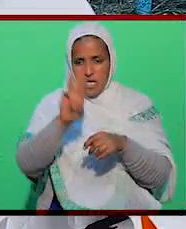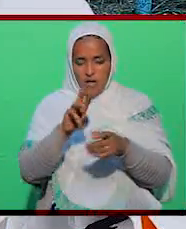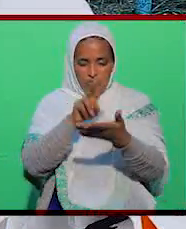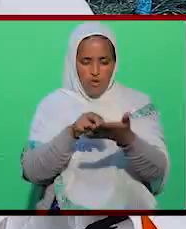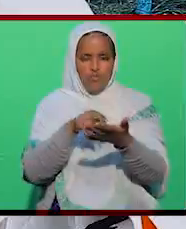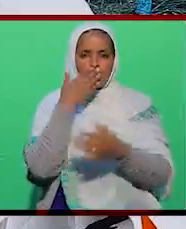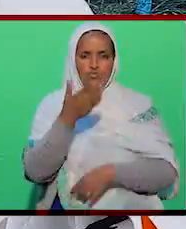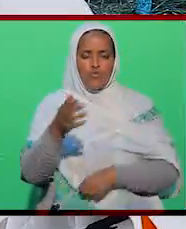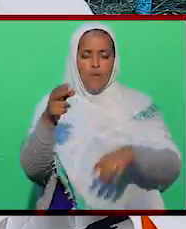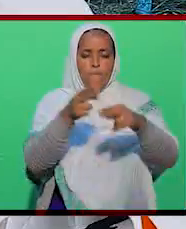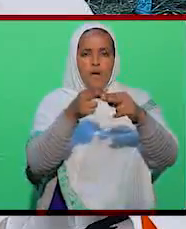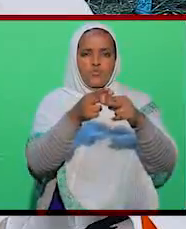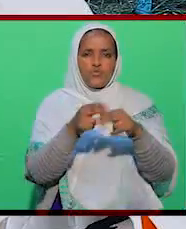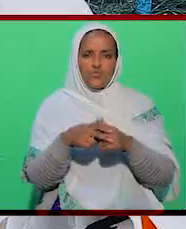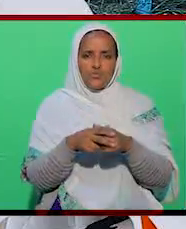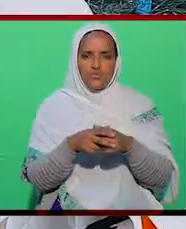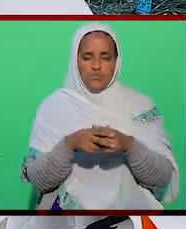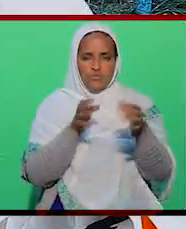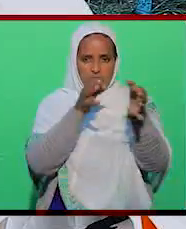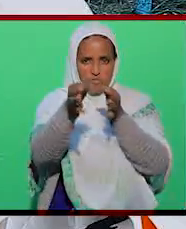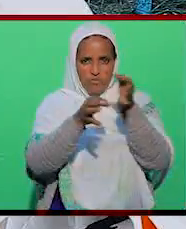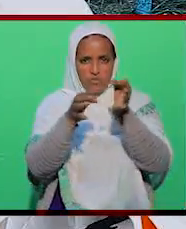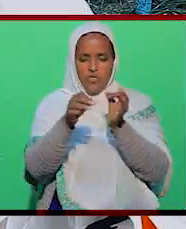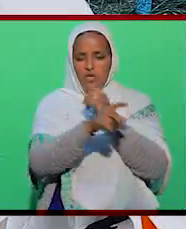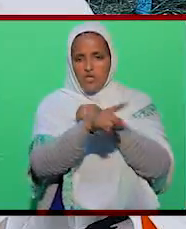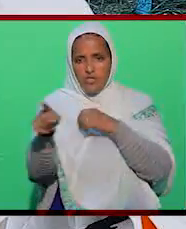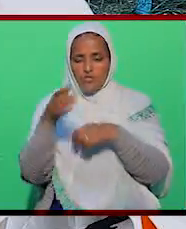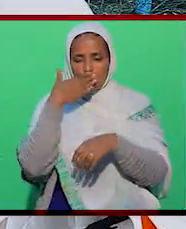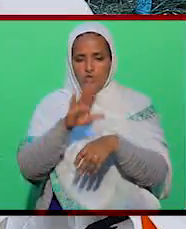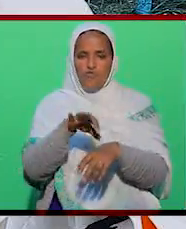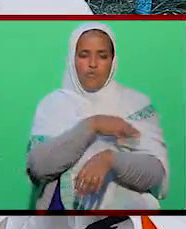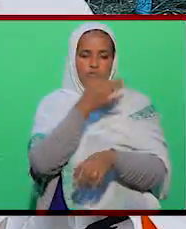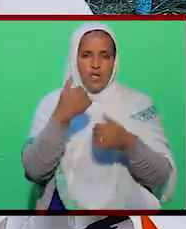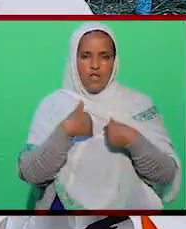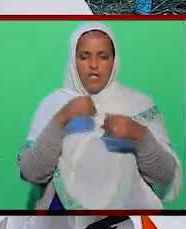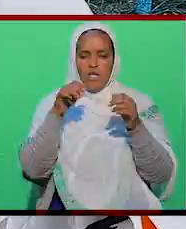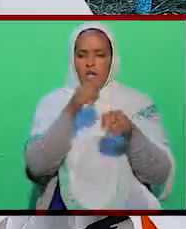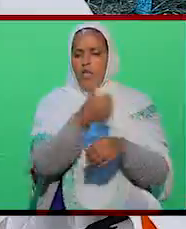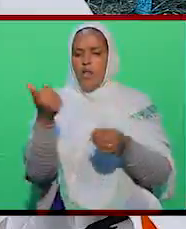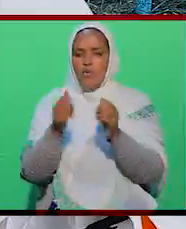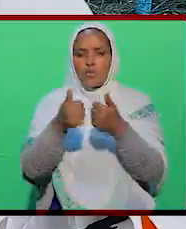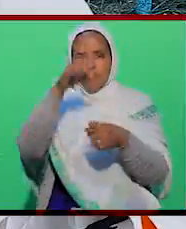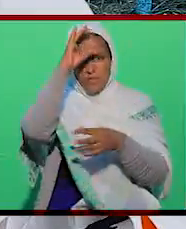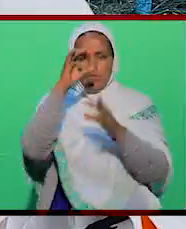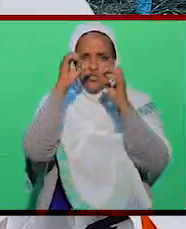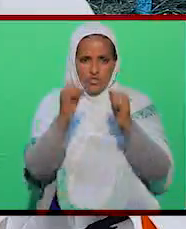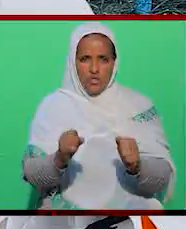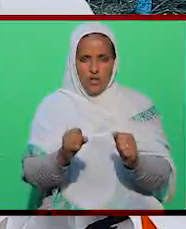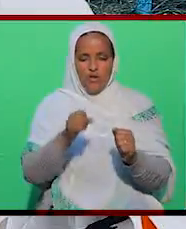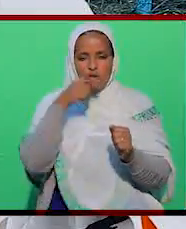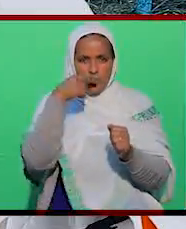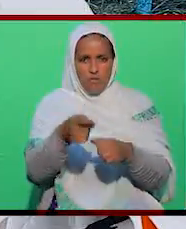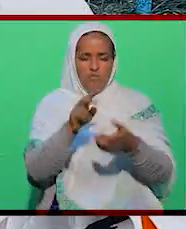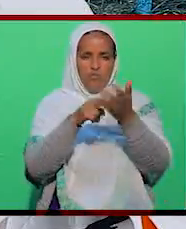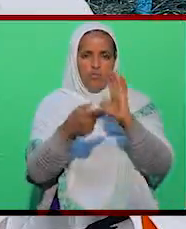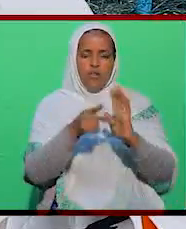ብታነቡት አላጠሩ ነው ባጭሩ አሁን ላንሳላችሁ እነሱ ርኩስ መንፈስ ያለባቸው ሆነው እንዴት ሌላውን እናጠምቃለን